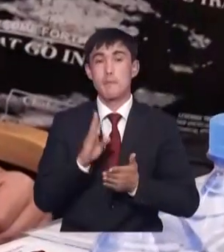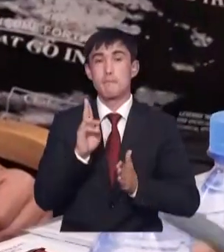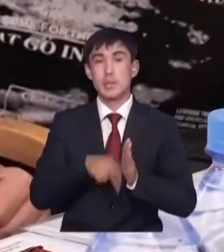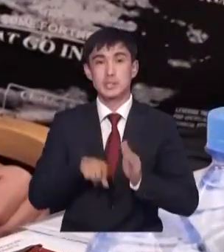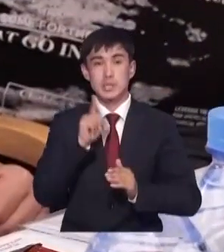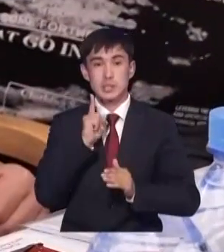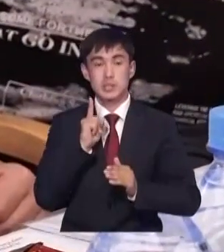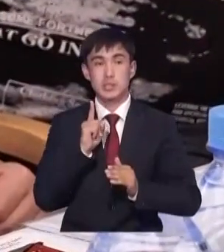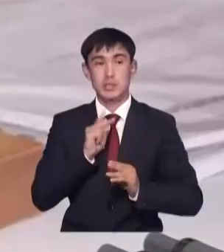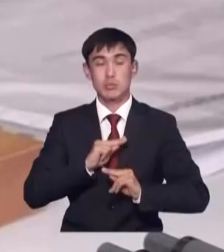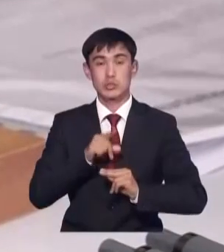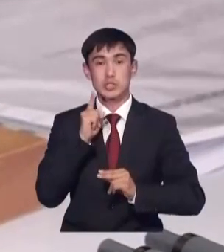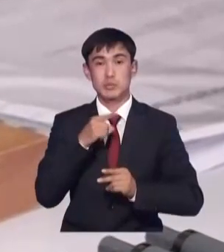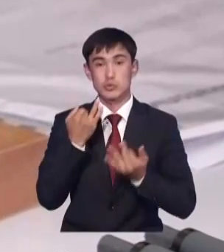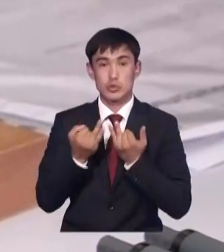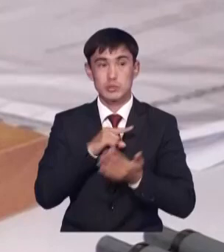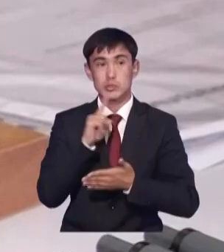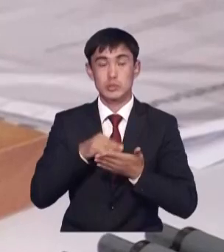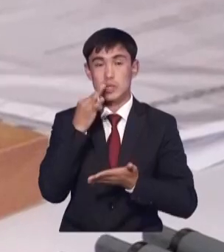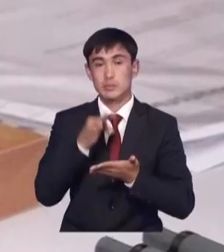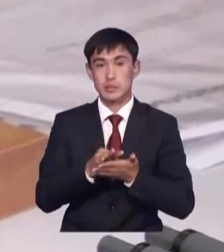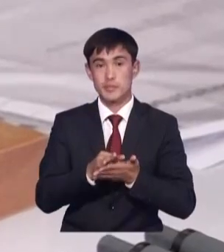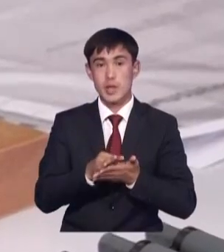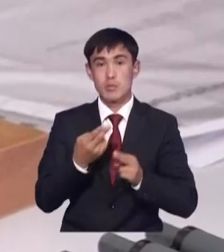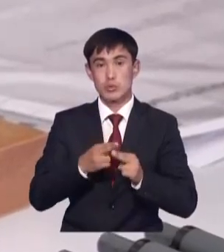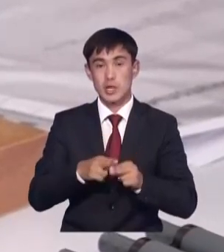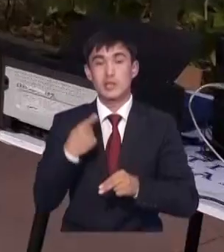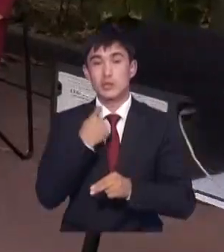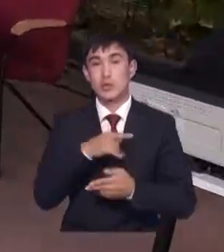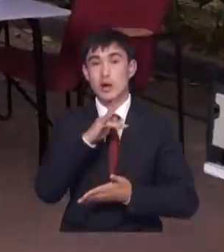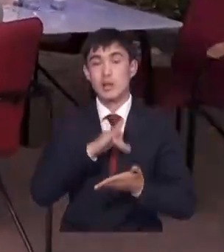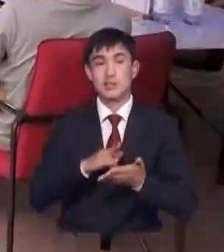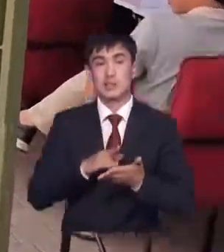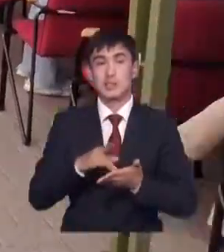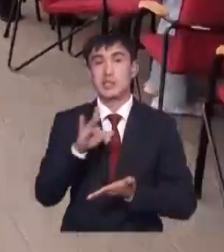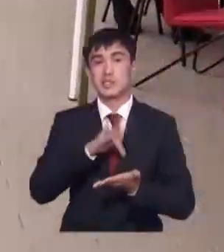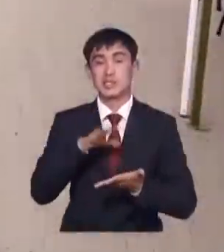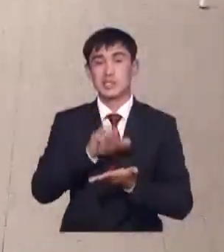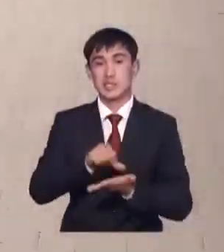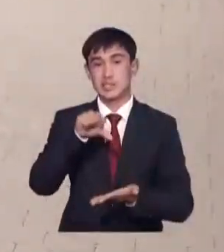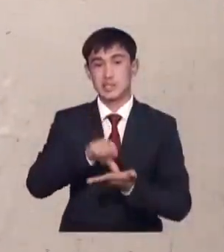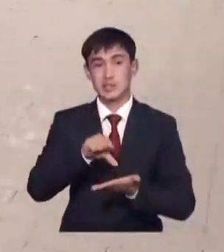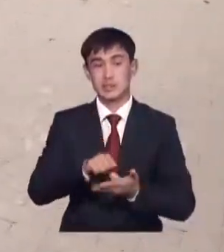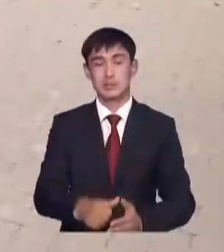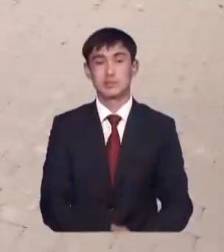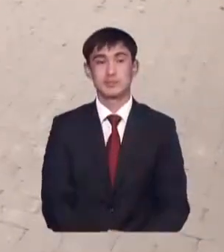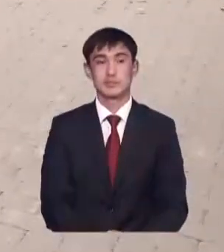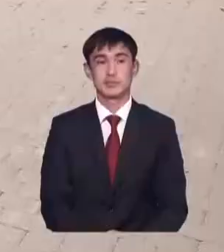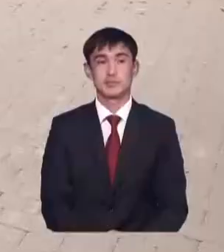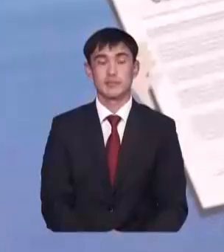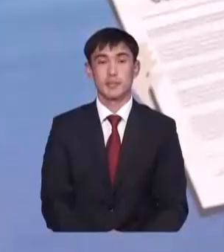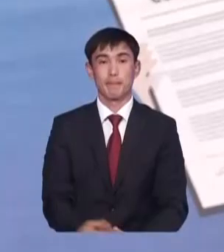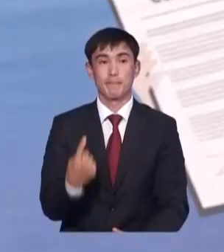жастармен сөйлесіп, сұрақтарына жауап берді. Мәлімет алмасты. Жәрмеңкеге Талдықорған қаласының мансап орталығы да атсалысты. Талдықорған қаласы